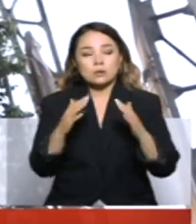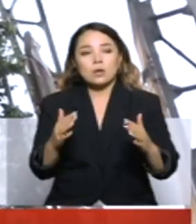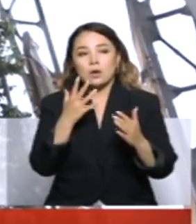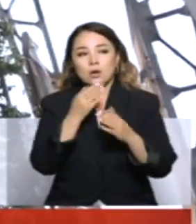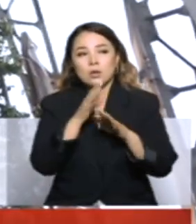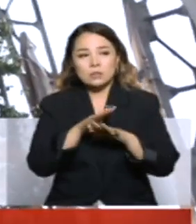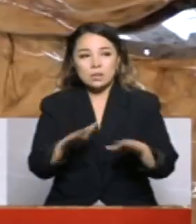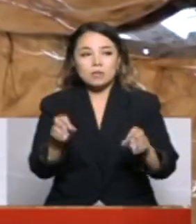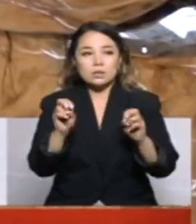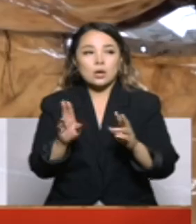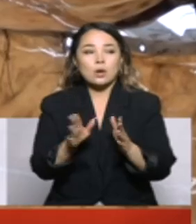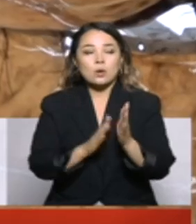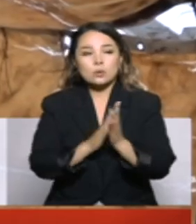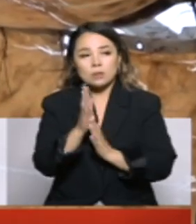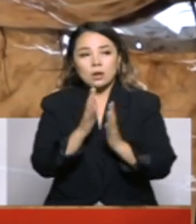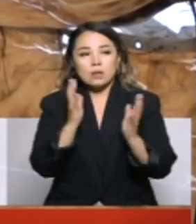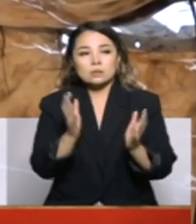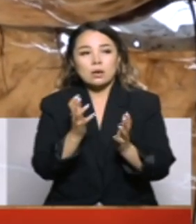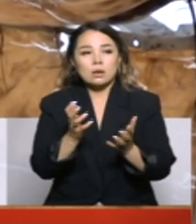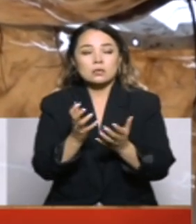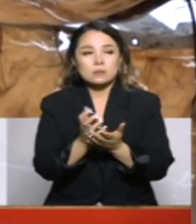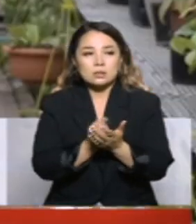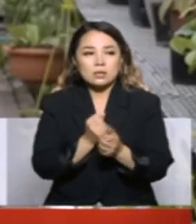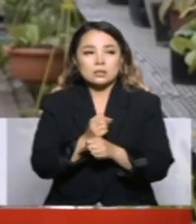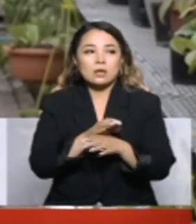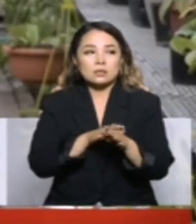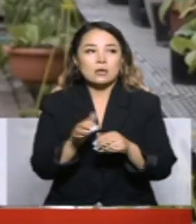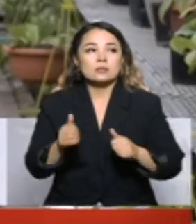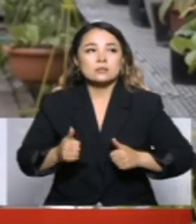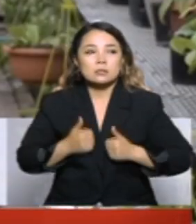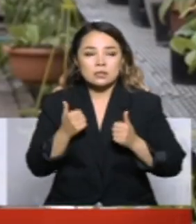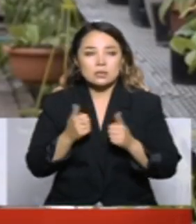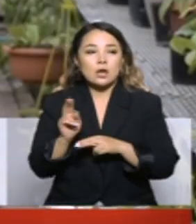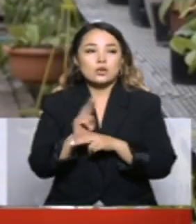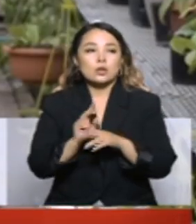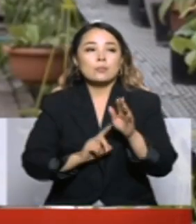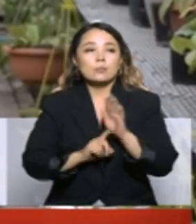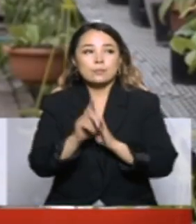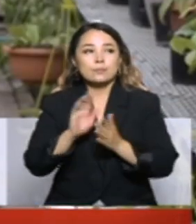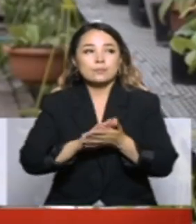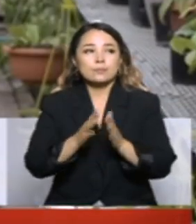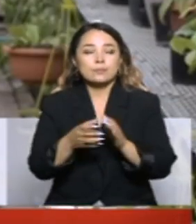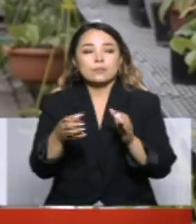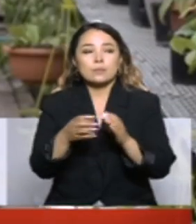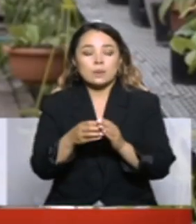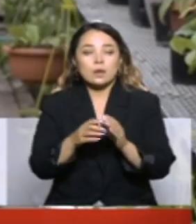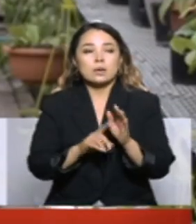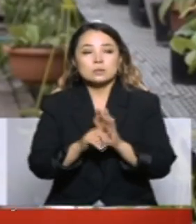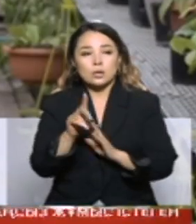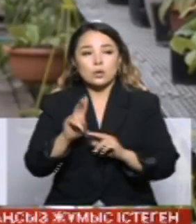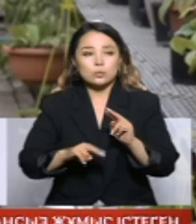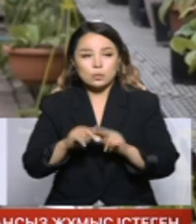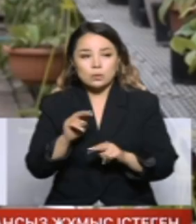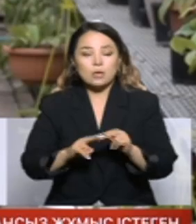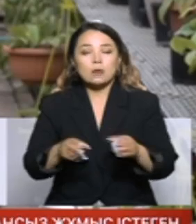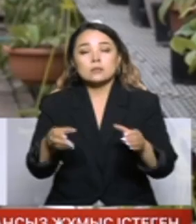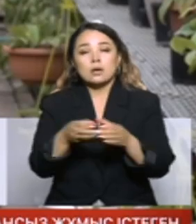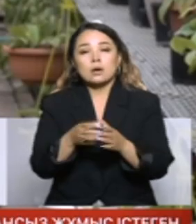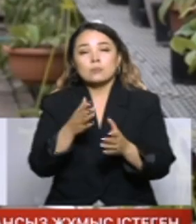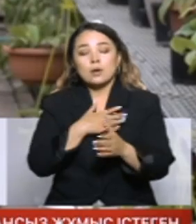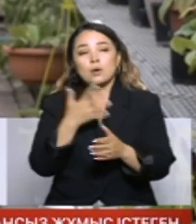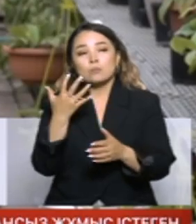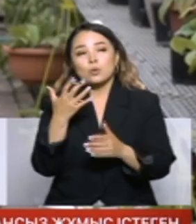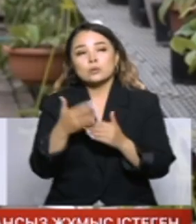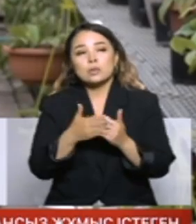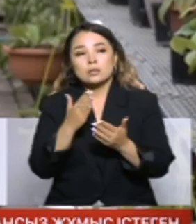өздері жылытып, өзімдіктерді сақтап қалуға тырыстық дейді. Начало реконструкции у нас было. Оранжерея құрылысы басталған кезде біздің коллекциямызда